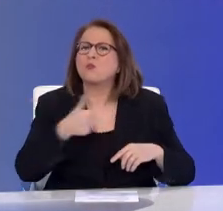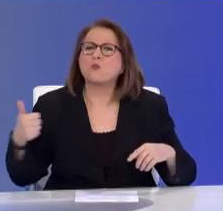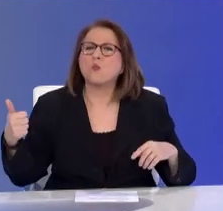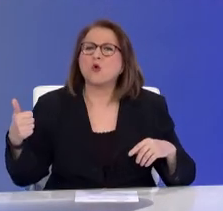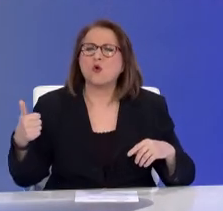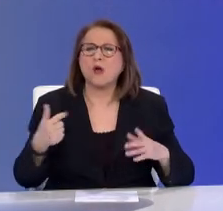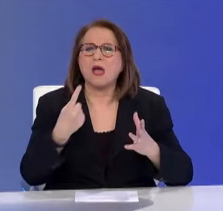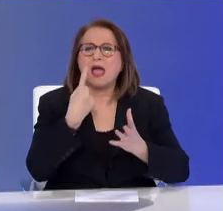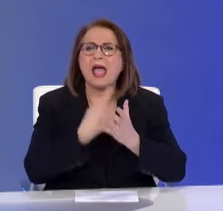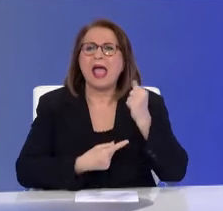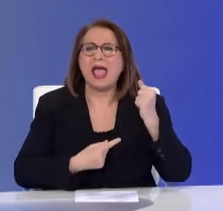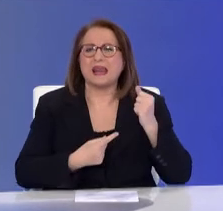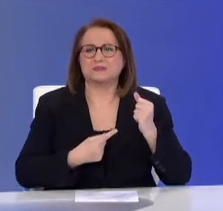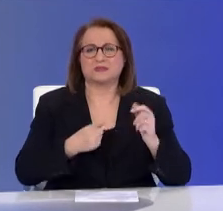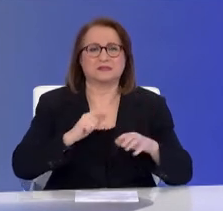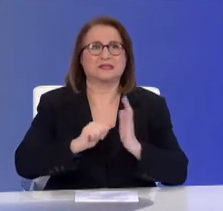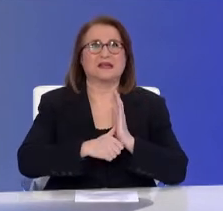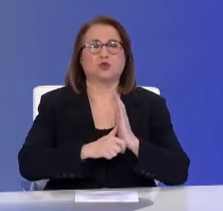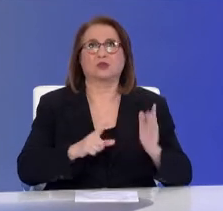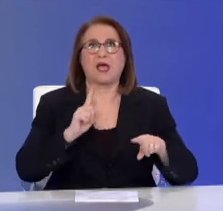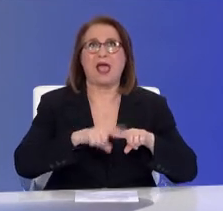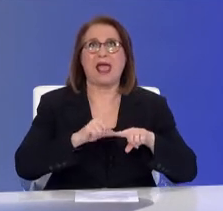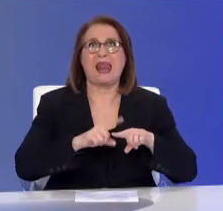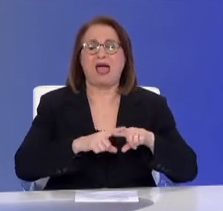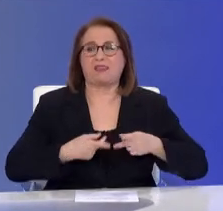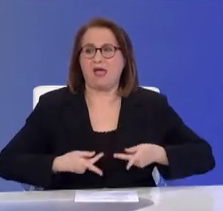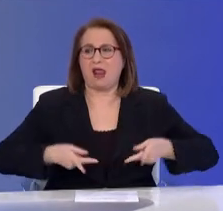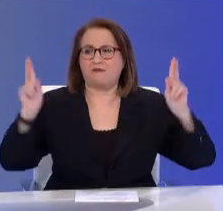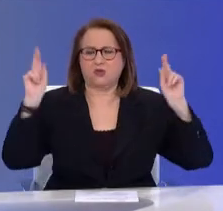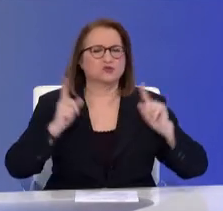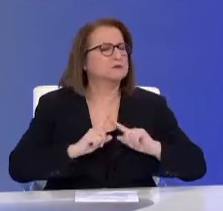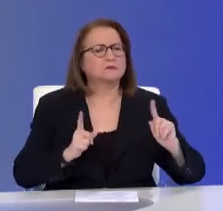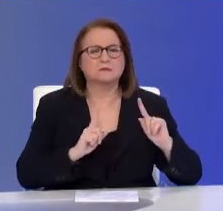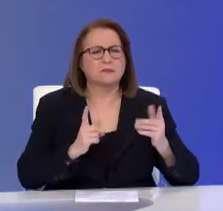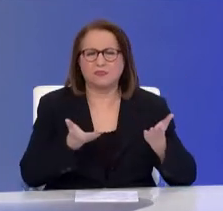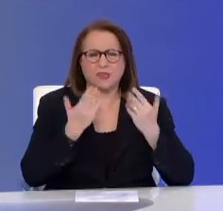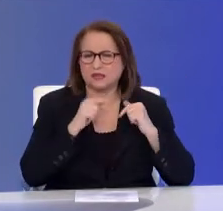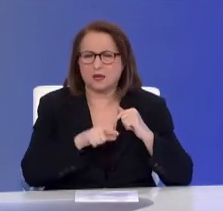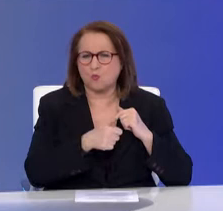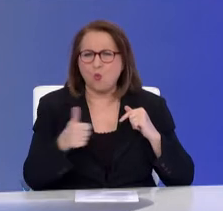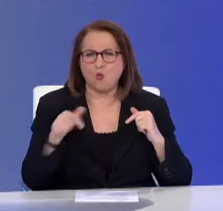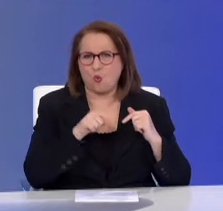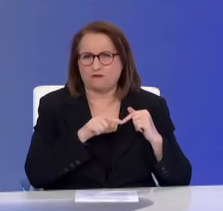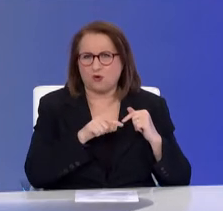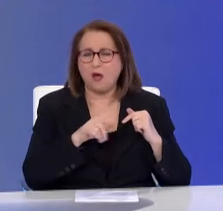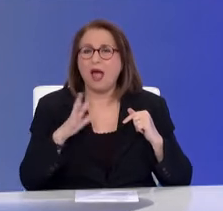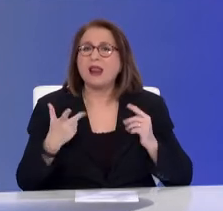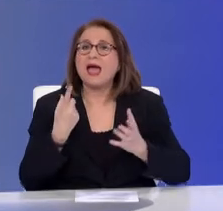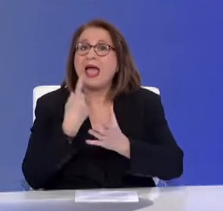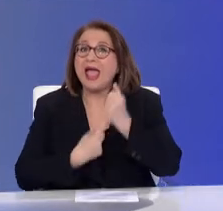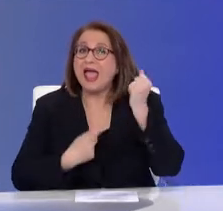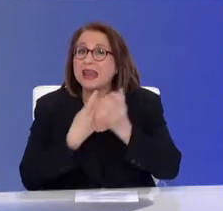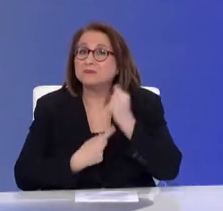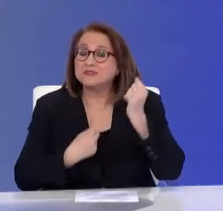έλλειψη ηθαγένειας και έλλειψη ελευθερίας, αλλά και έλλειψη των